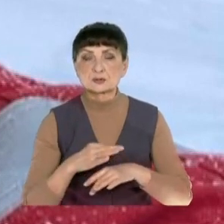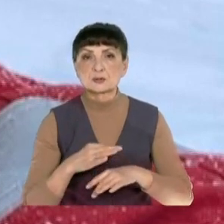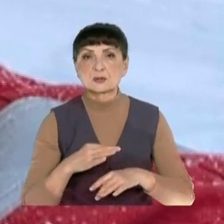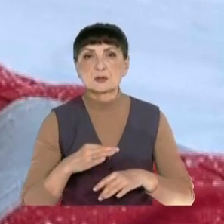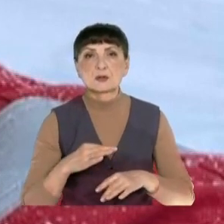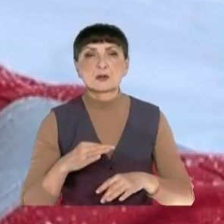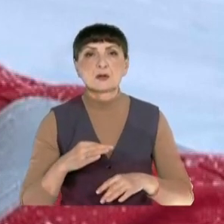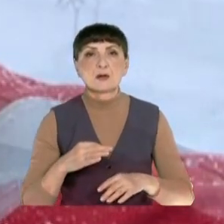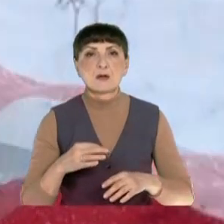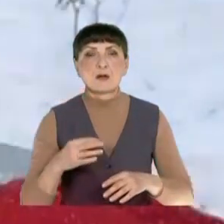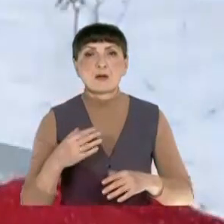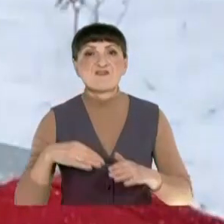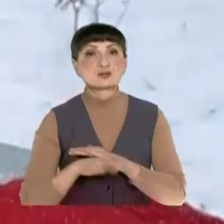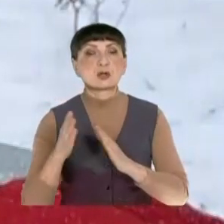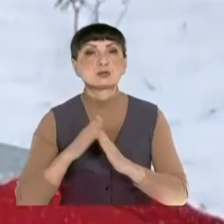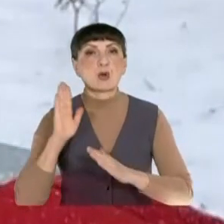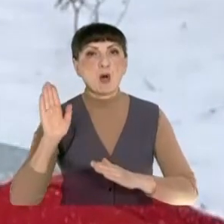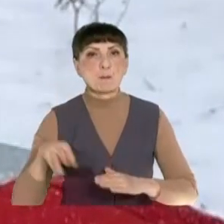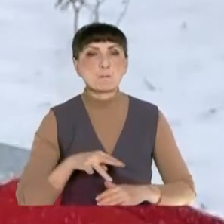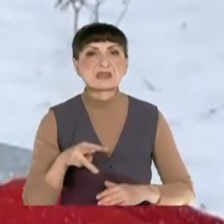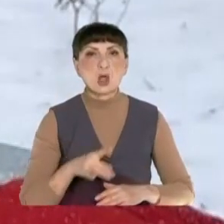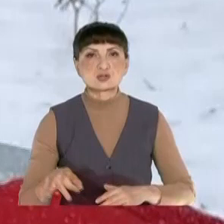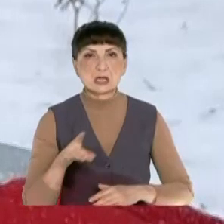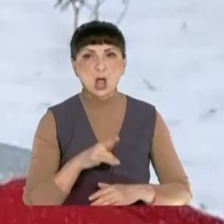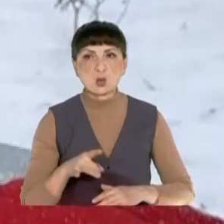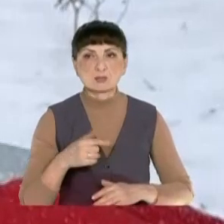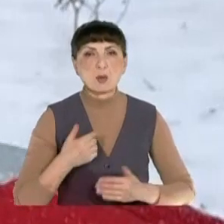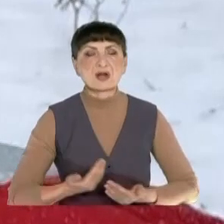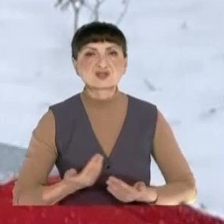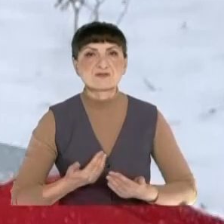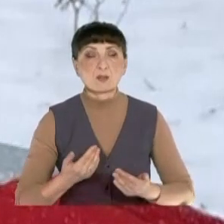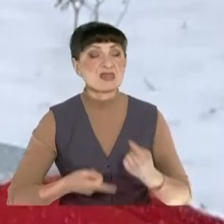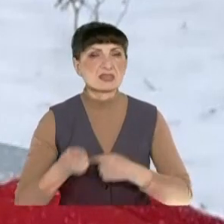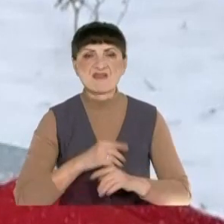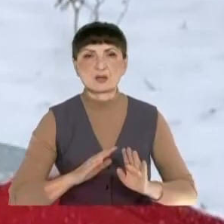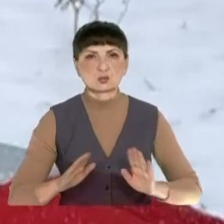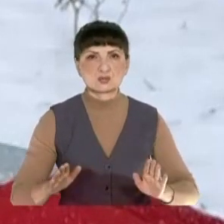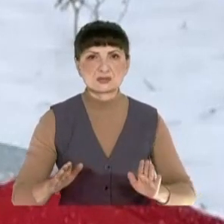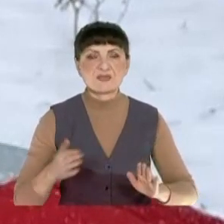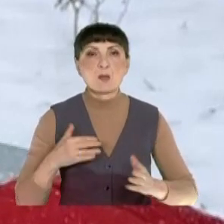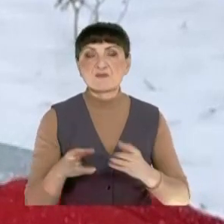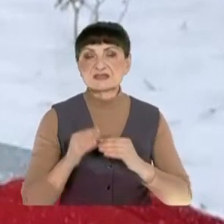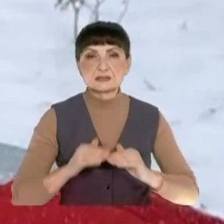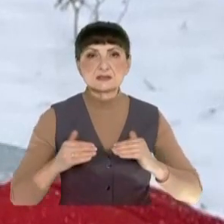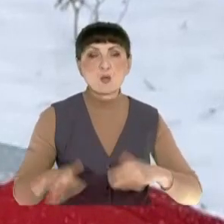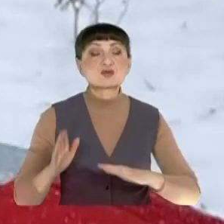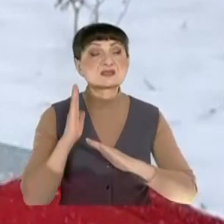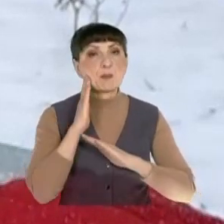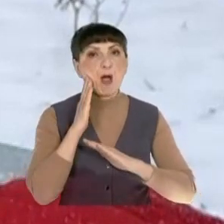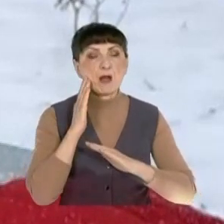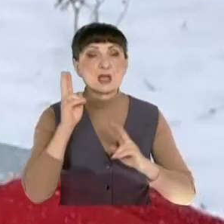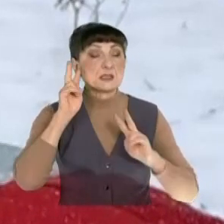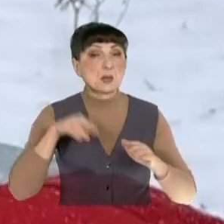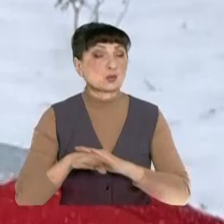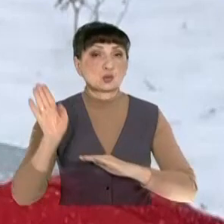Александрович вышел из дома в Медеовском районе. Мы проживаем и не вернулся. Мы с детьми уже спали и не знали, что он